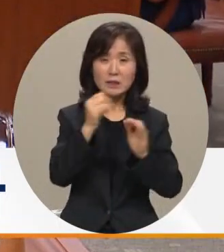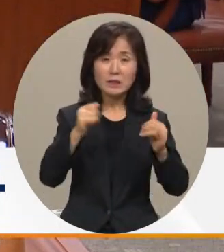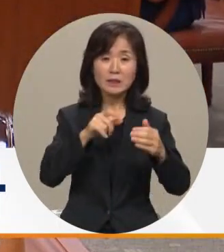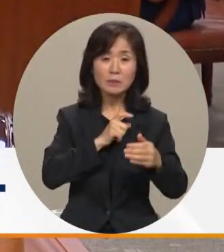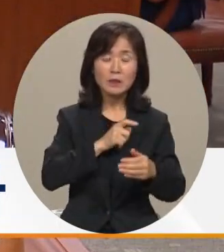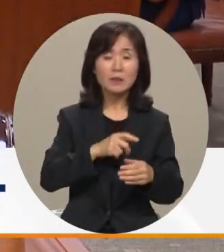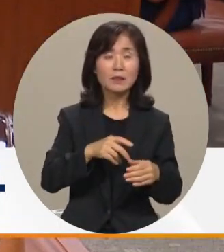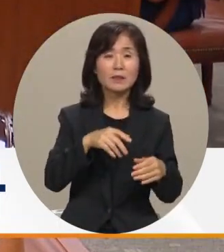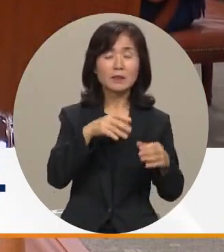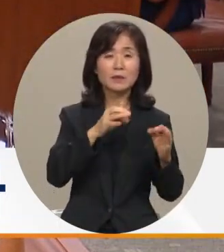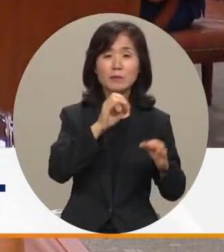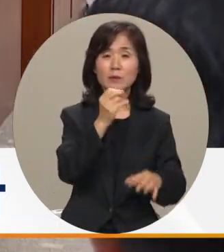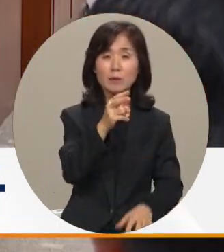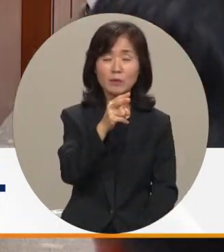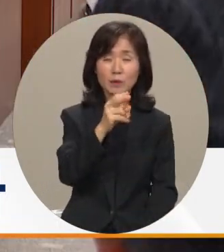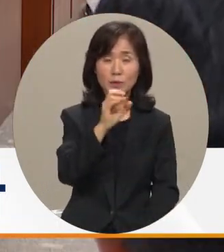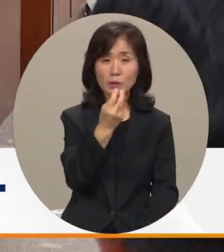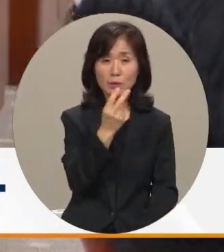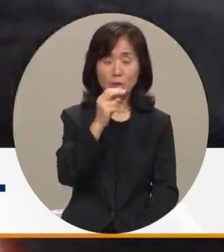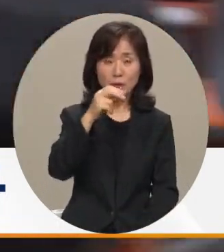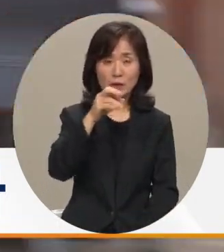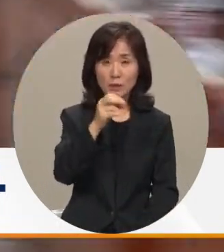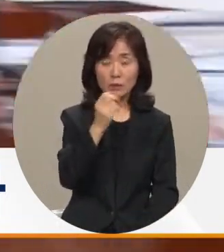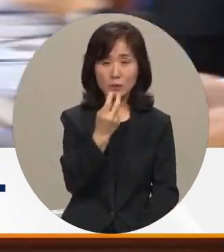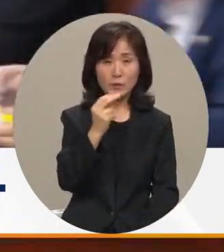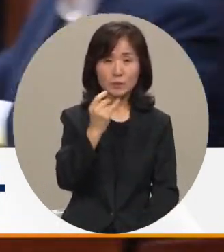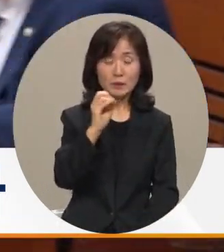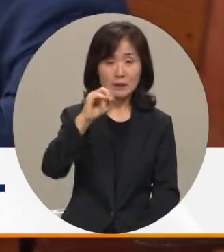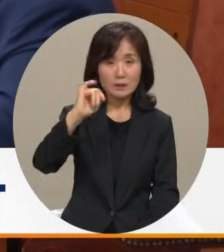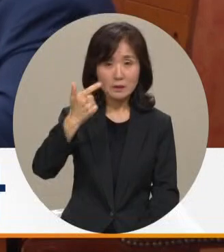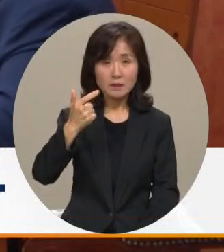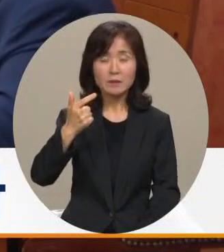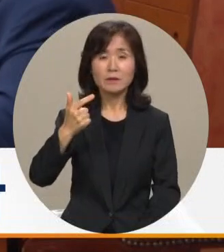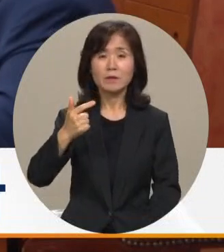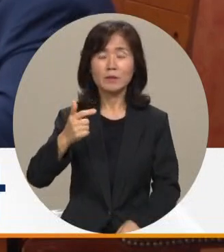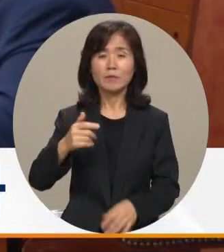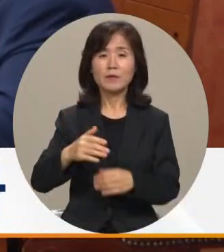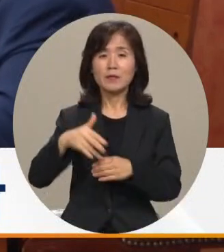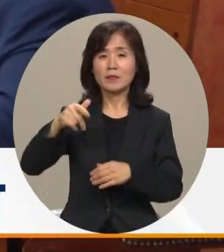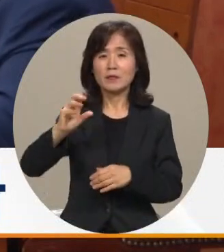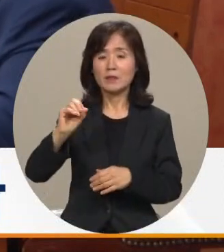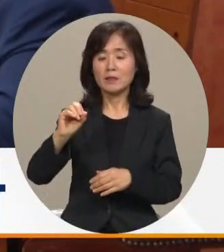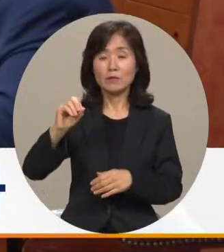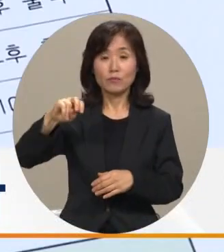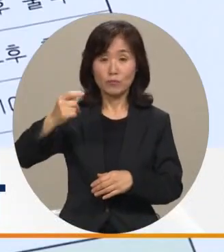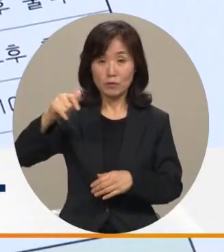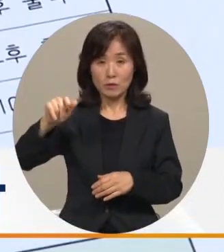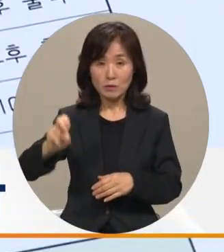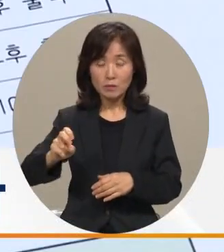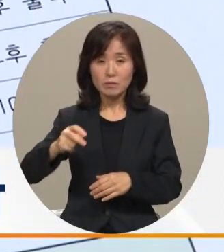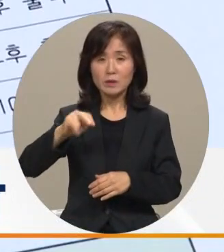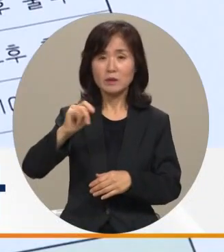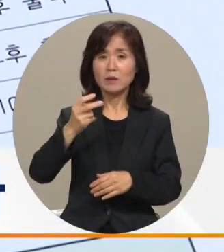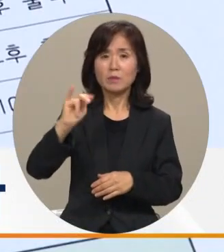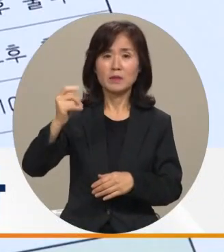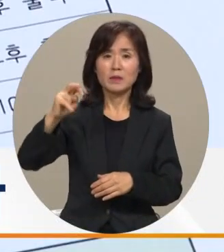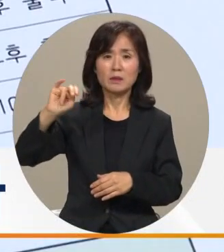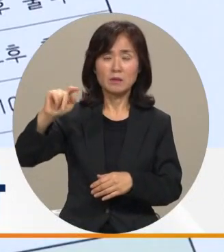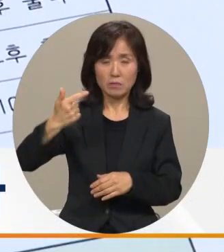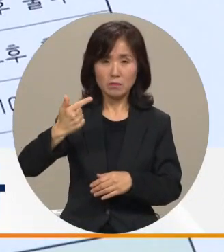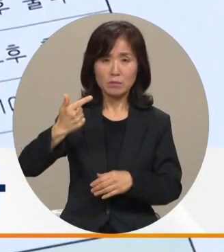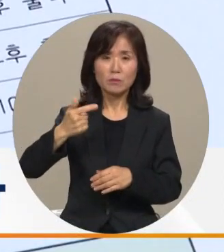숙명여대 장금 전총장 한경대 민신 교수 등이 포함되는데요 이사장과 총장은